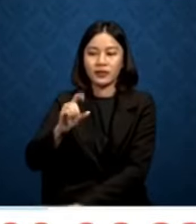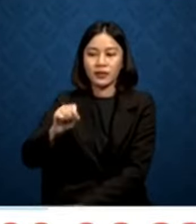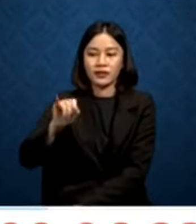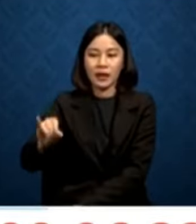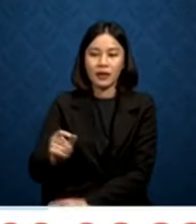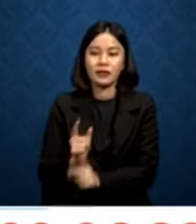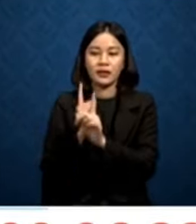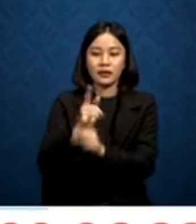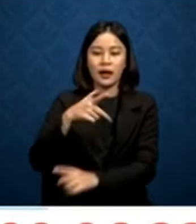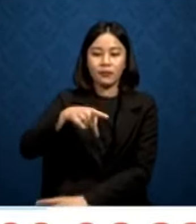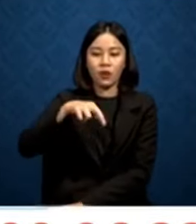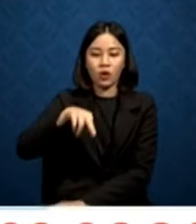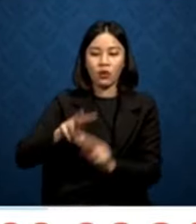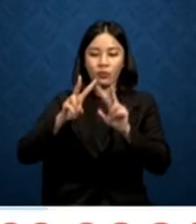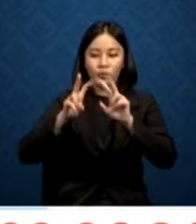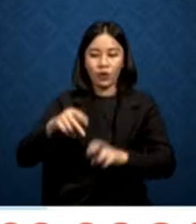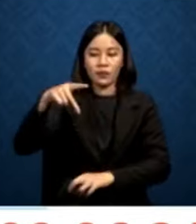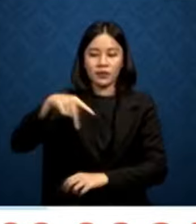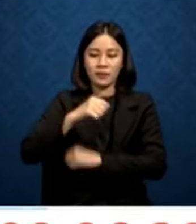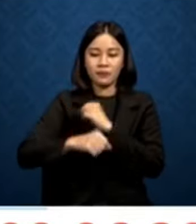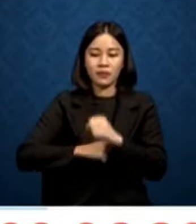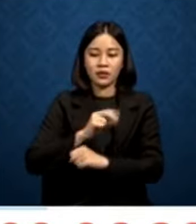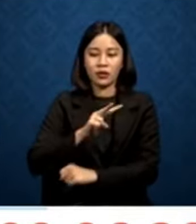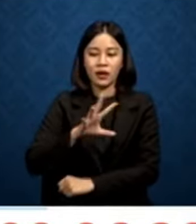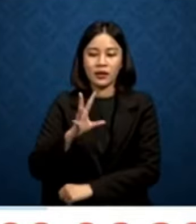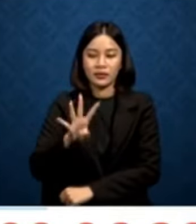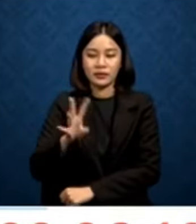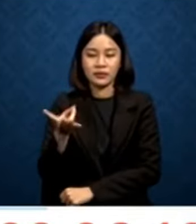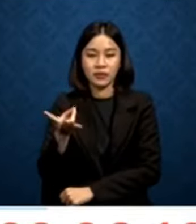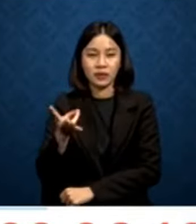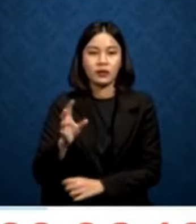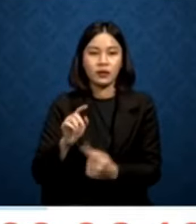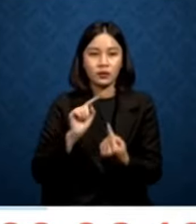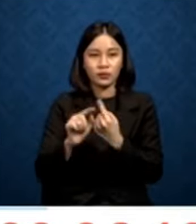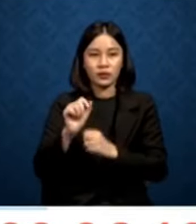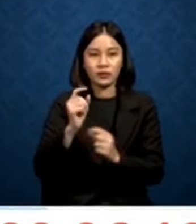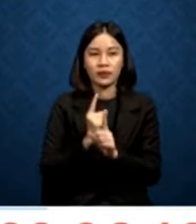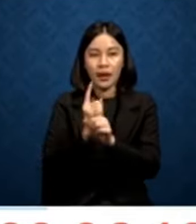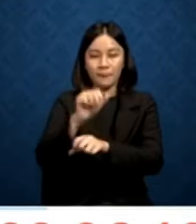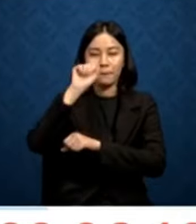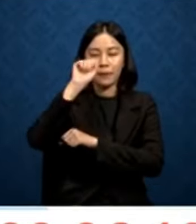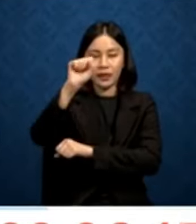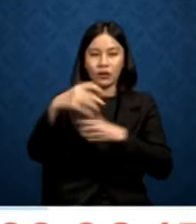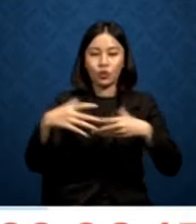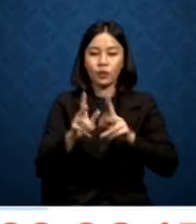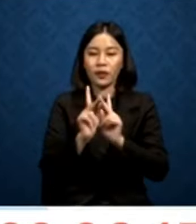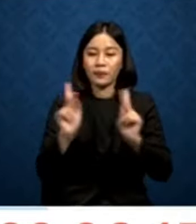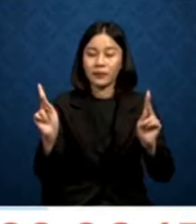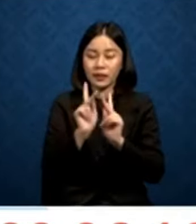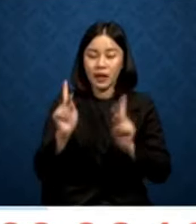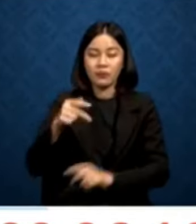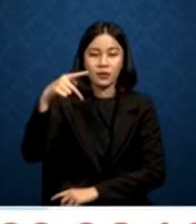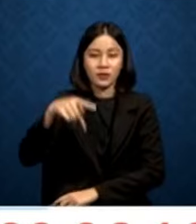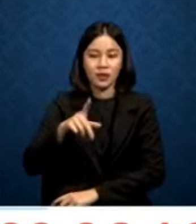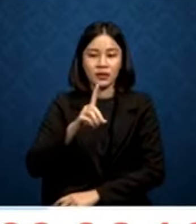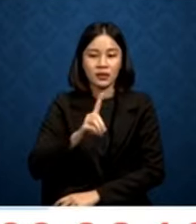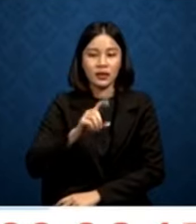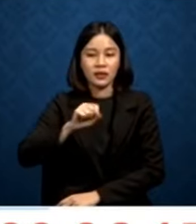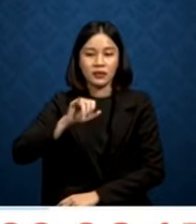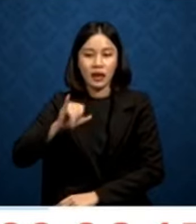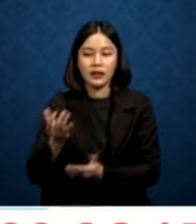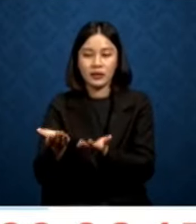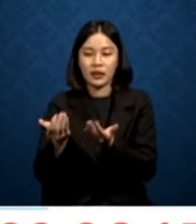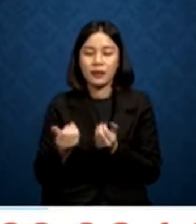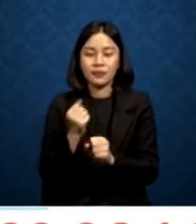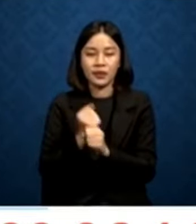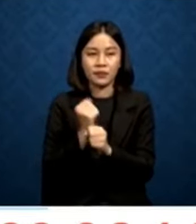บอการสอสวนคธิพิศษพ.ส. 2547 เข้าเงินไขปกาศของคนัฤการคธิพิศษแล้วก็ DSI จะรับสำนวนนี้ไปดำเิ